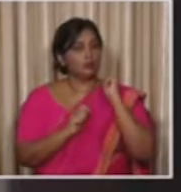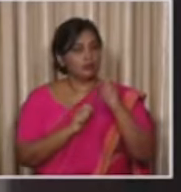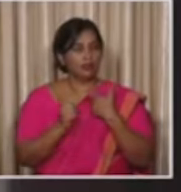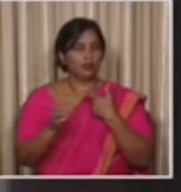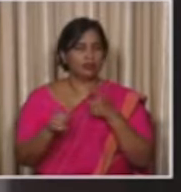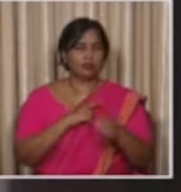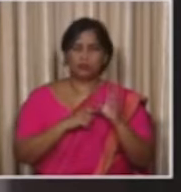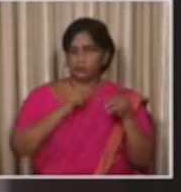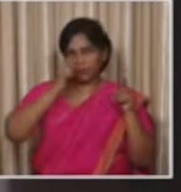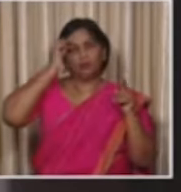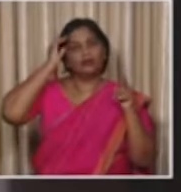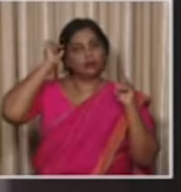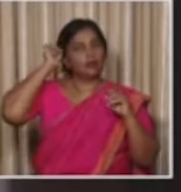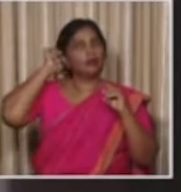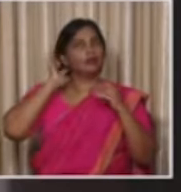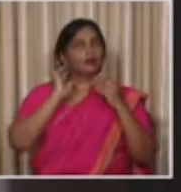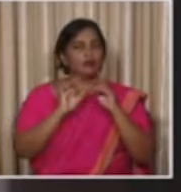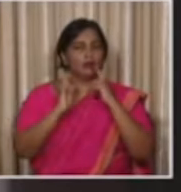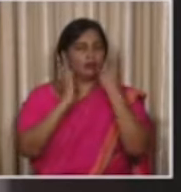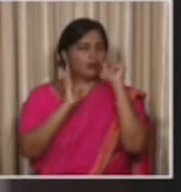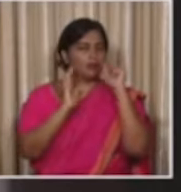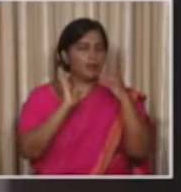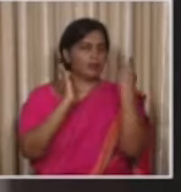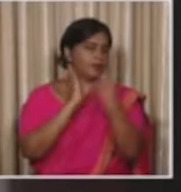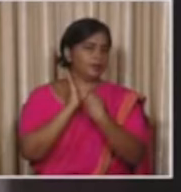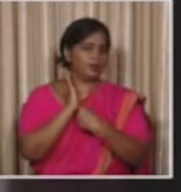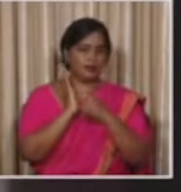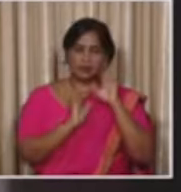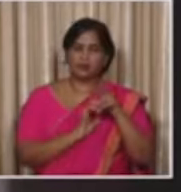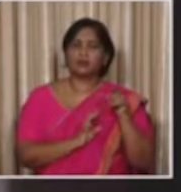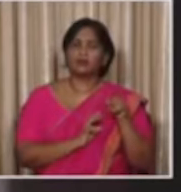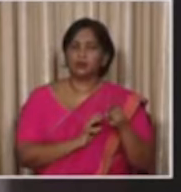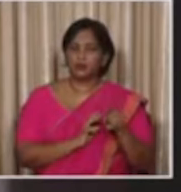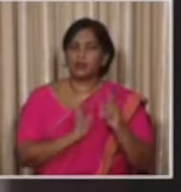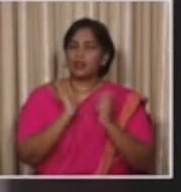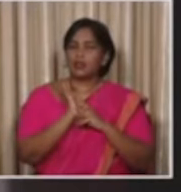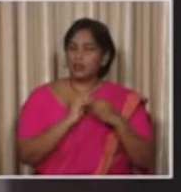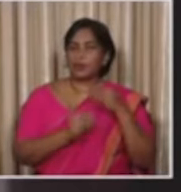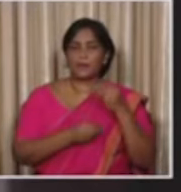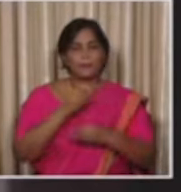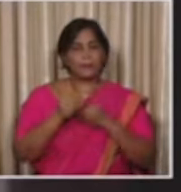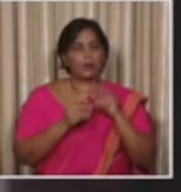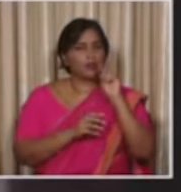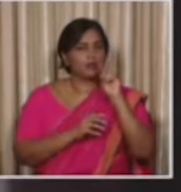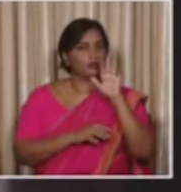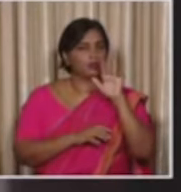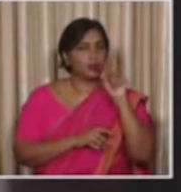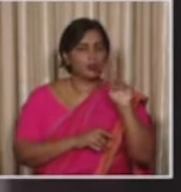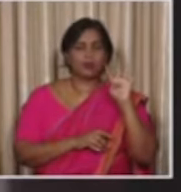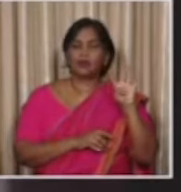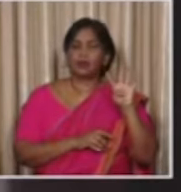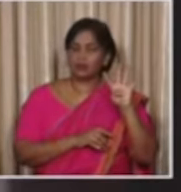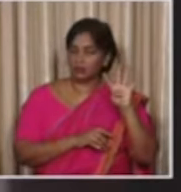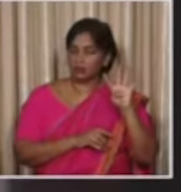පැහැර හැරීම මත ආසාදු ලේඛන ගතවීම වැනි හේතුන් නිසා ක්ෂුද්‍ර ව්‍යාපාර